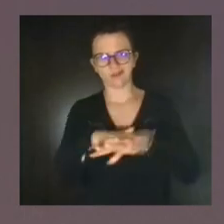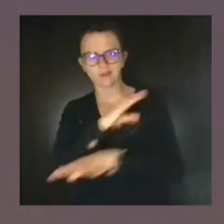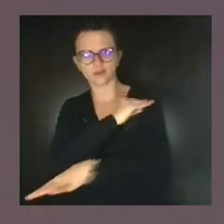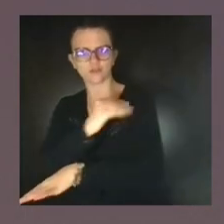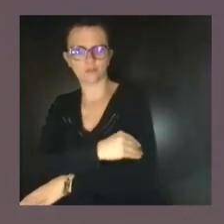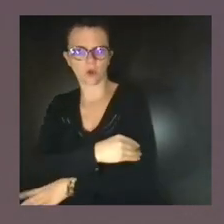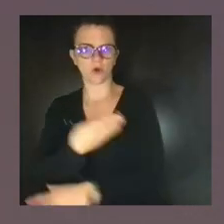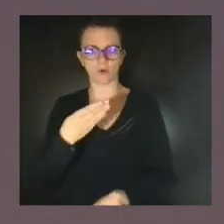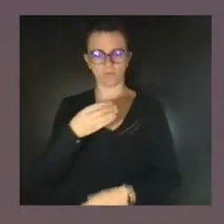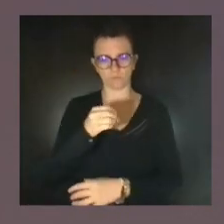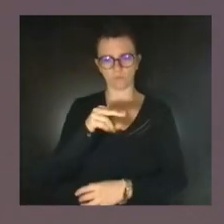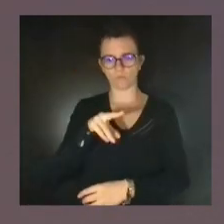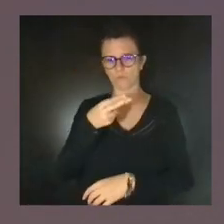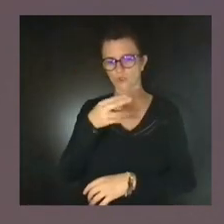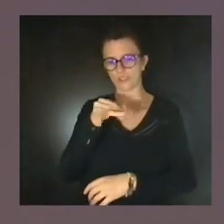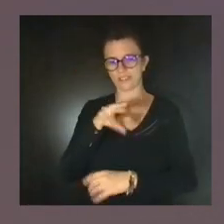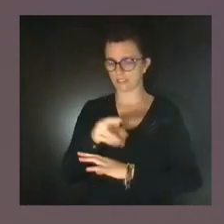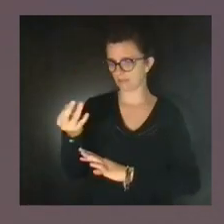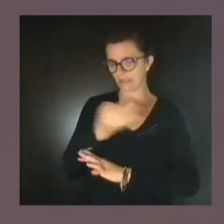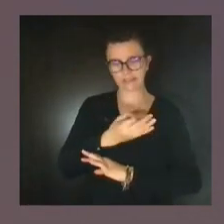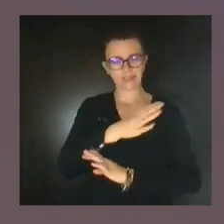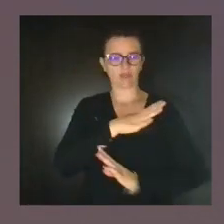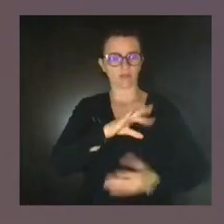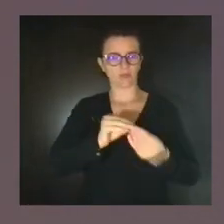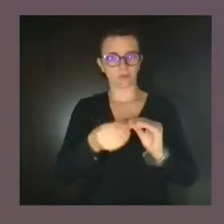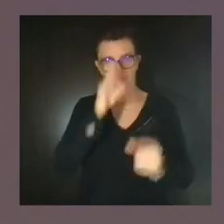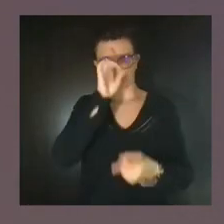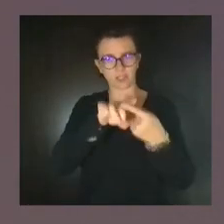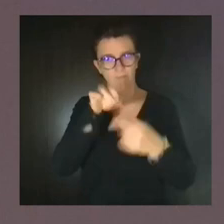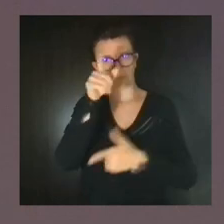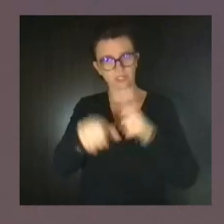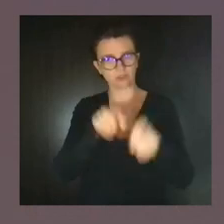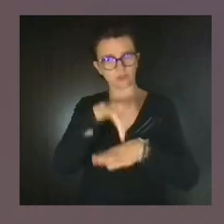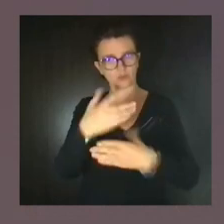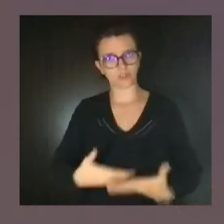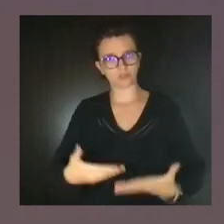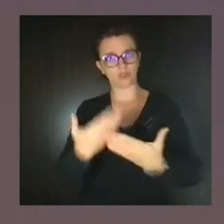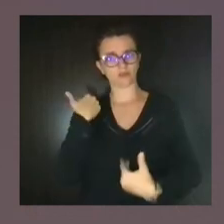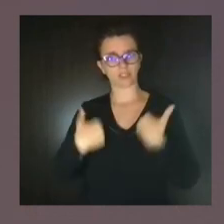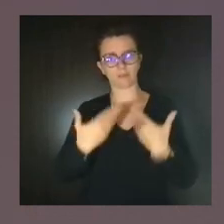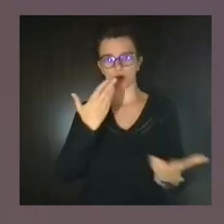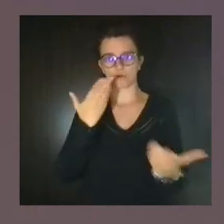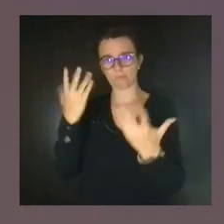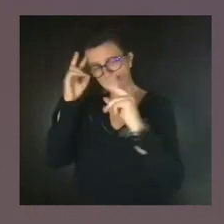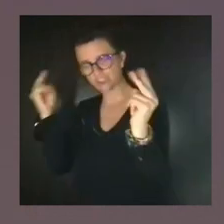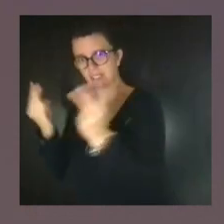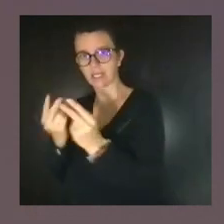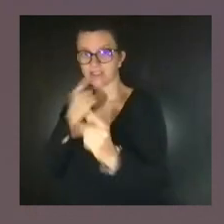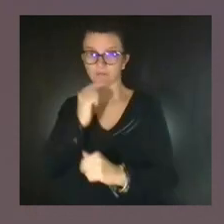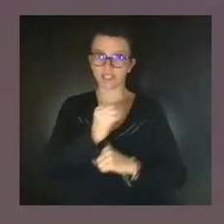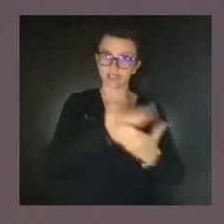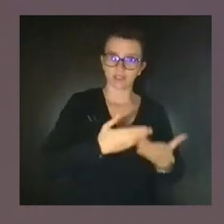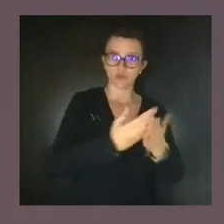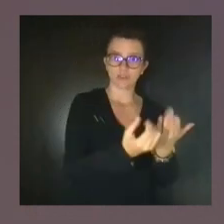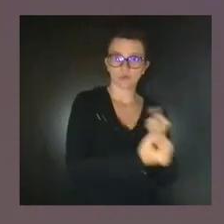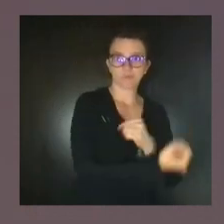une problématique avec les personnes en situation de handicap par rapport à la population générale, c'est qu'on se retrouve face à une somme de cas particuliers et qu'on n'a